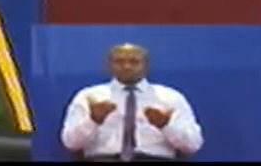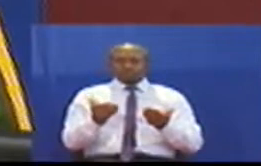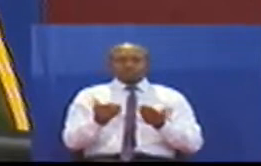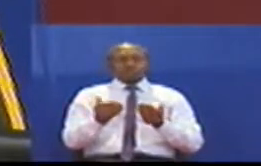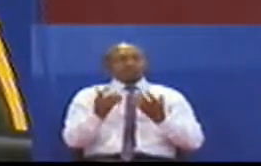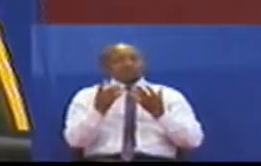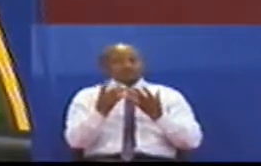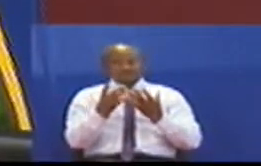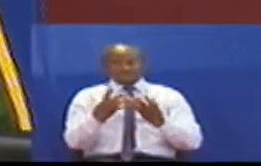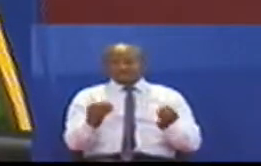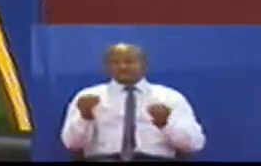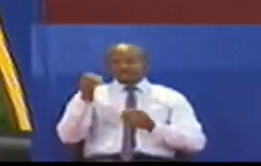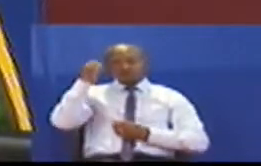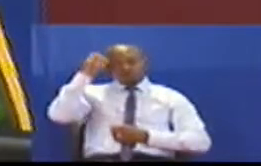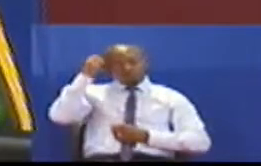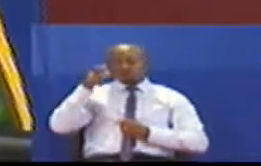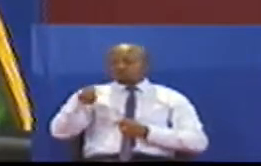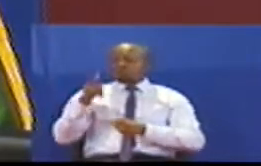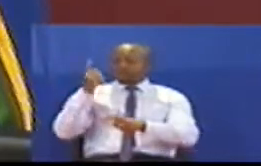janga hili la ugonjwa huu hatari.